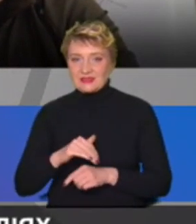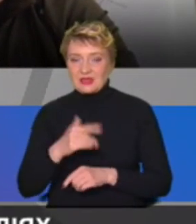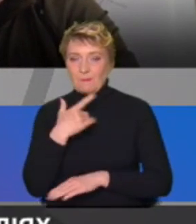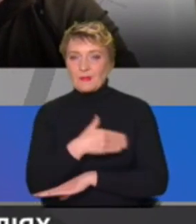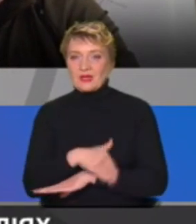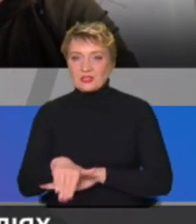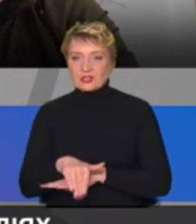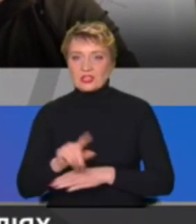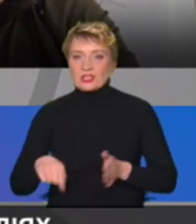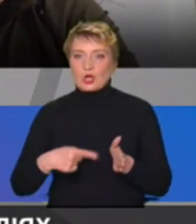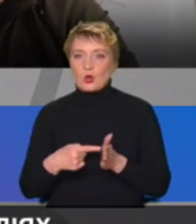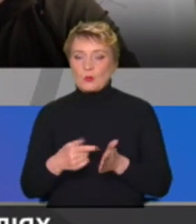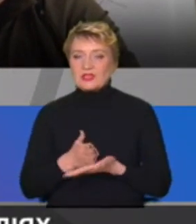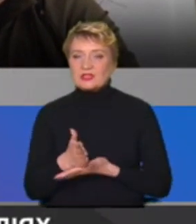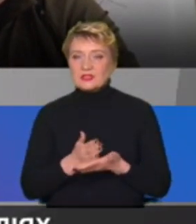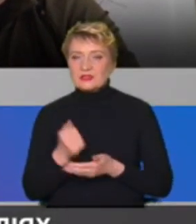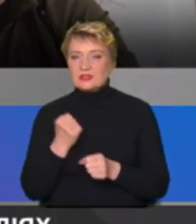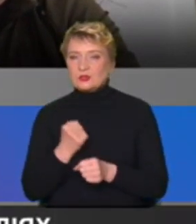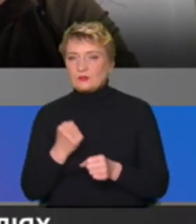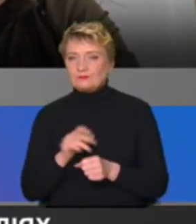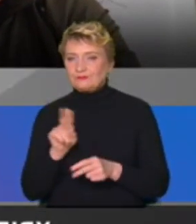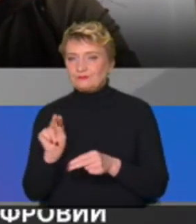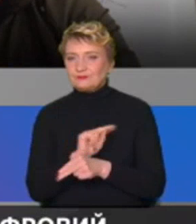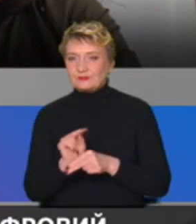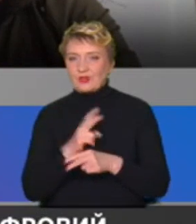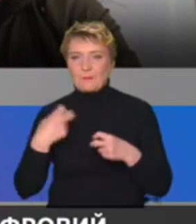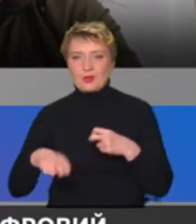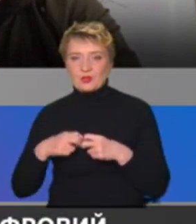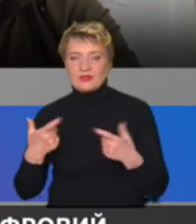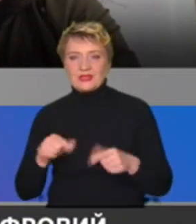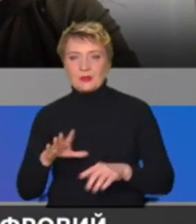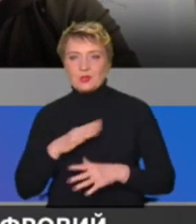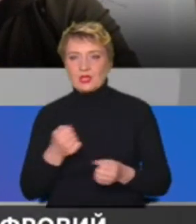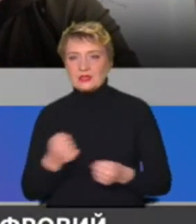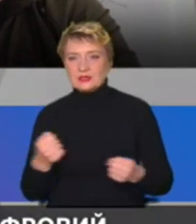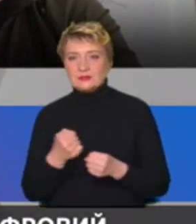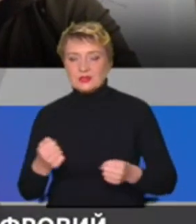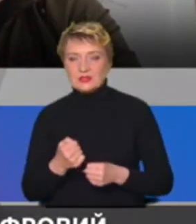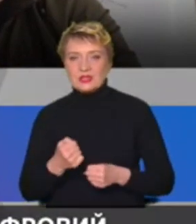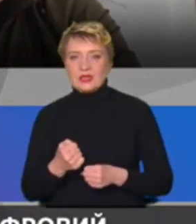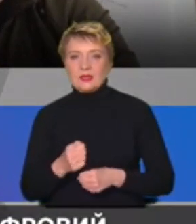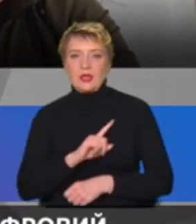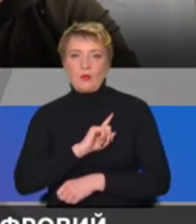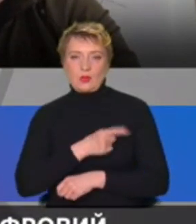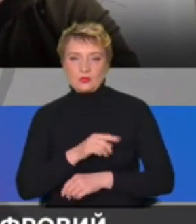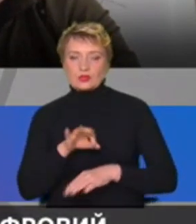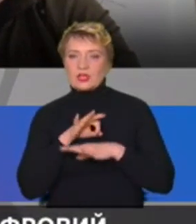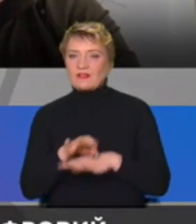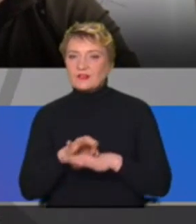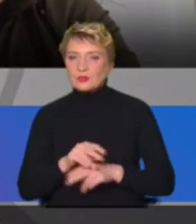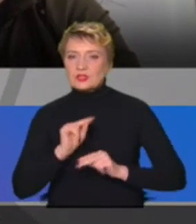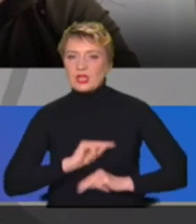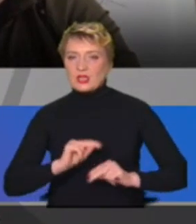служби зробили всі пориви там, де було розбомблено. І потужно йдуть роботи по